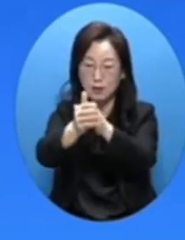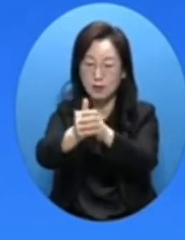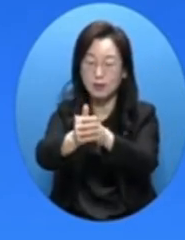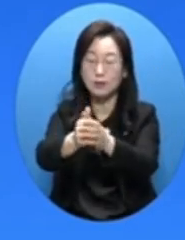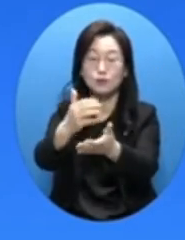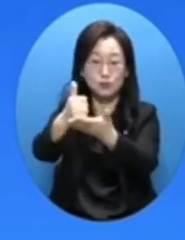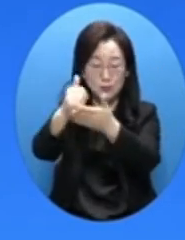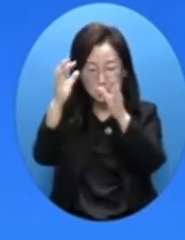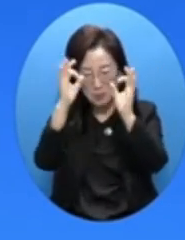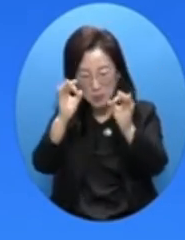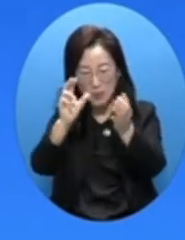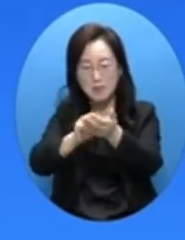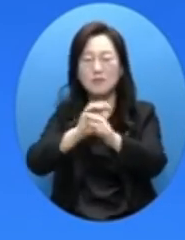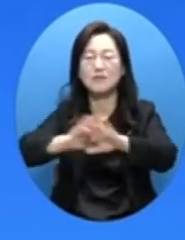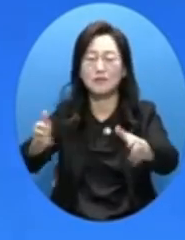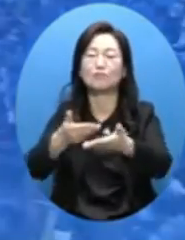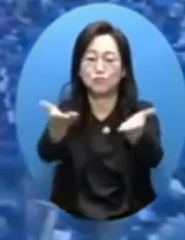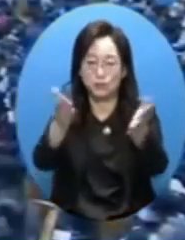해결해 주실 것입니다.